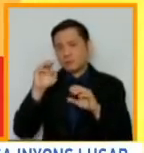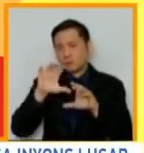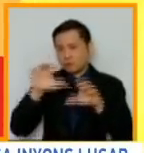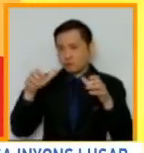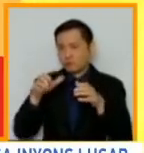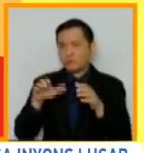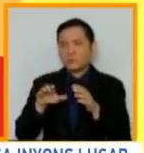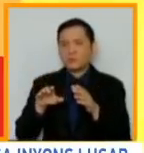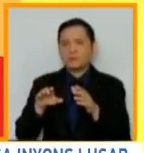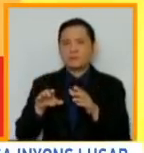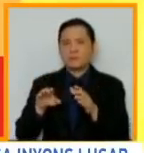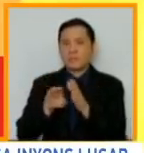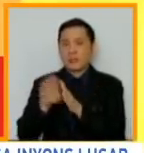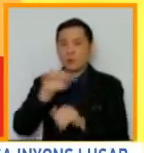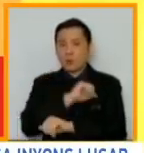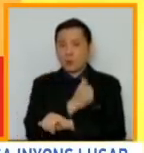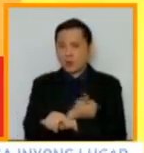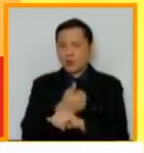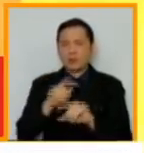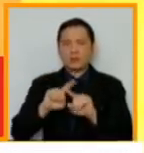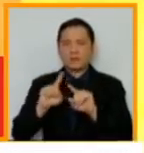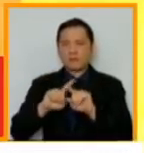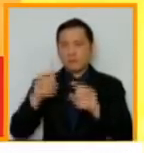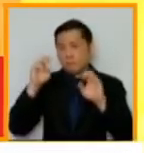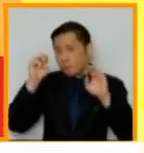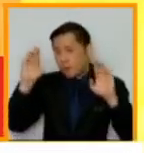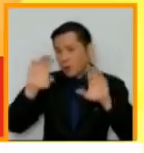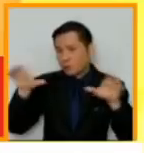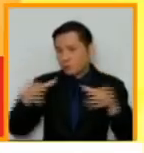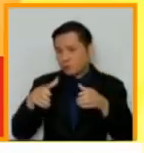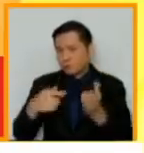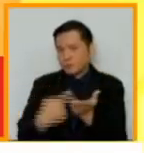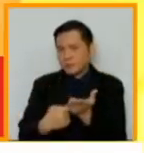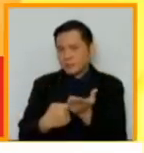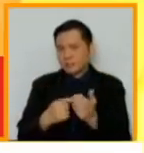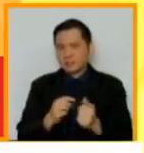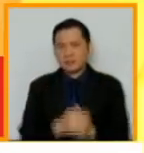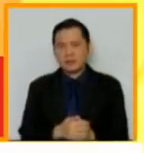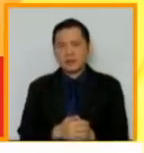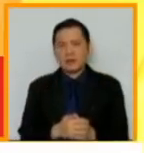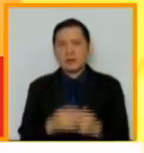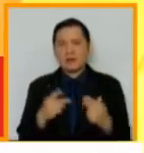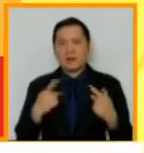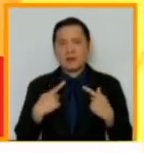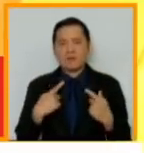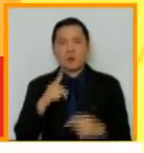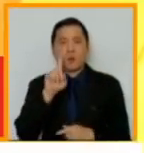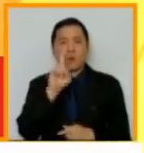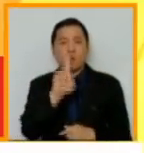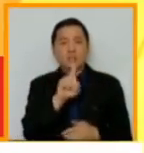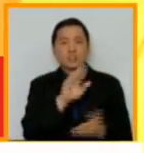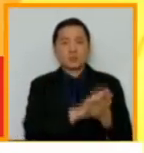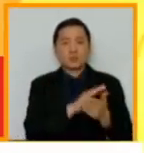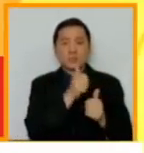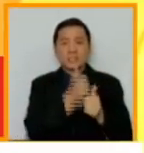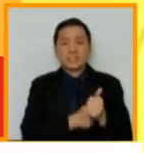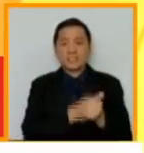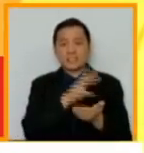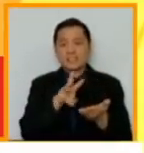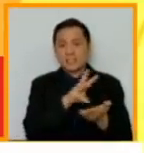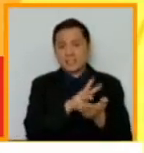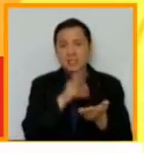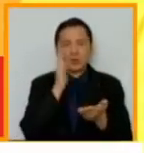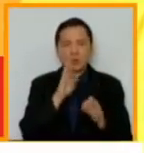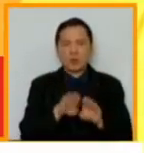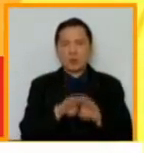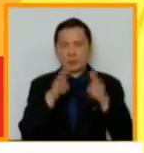Metro Manila mayors, at least, no, isang eskwelahan kada siyudad at isang munisipyo. So yan muna yung